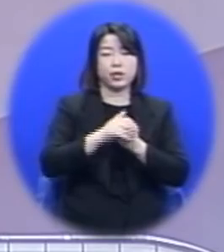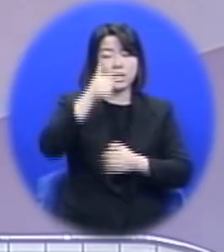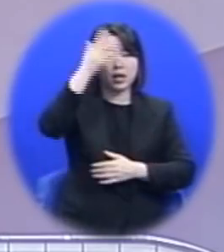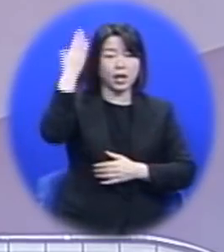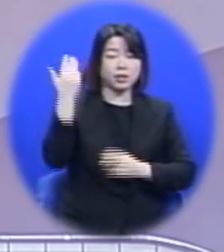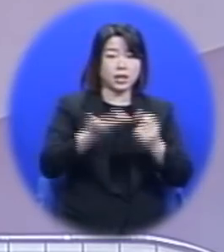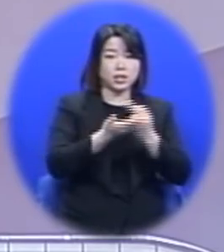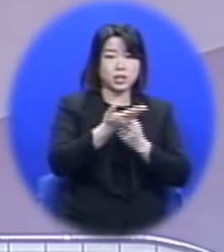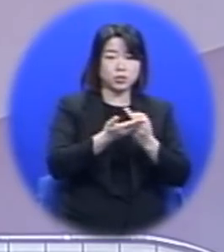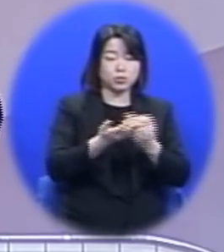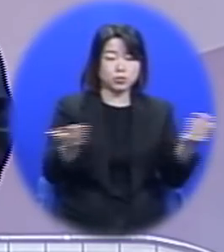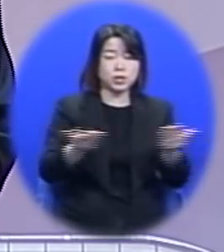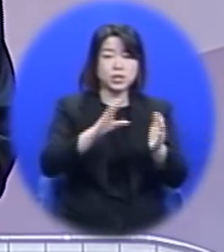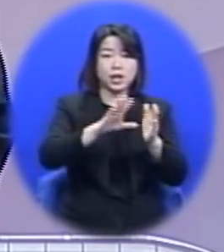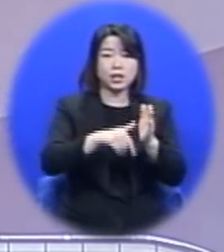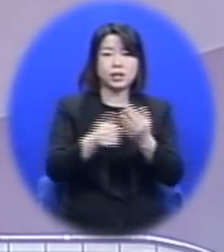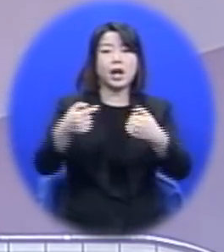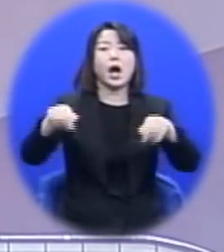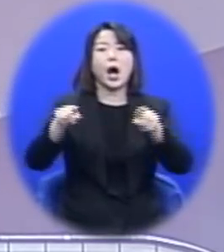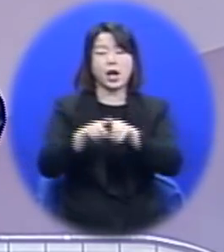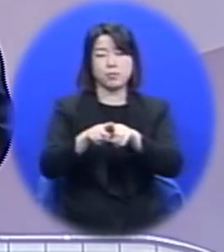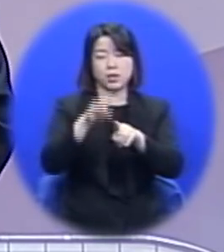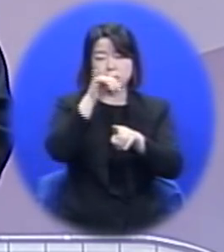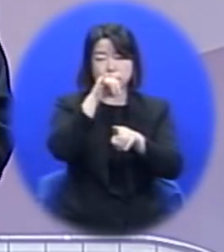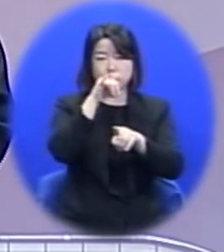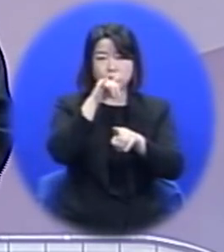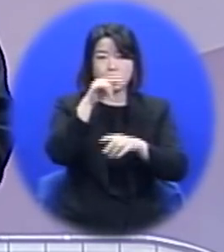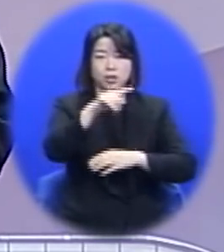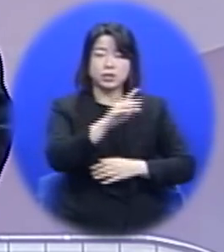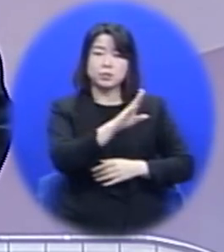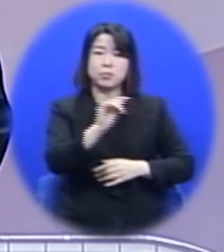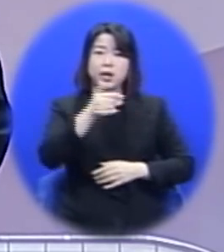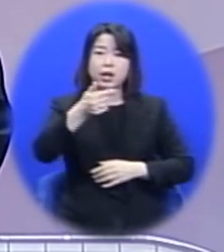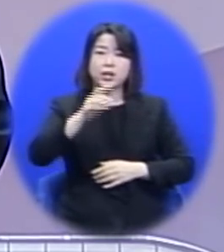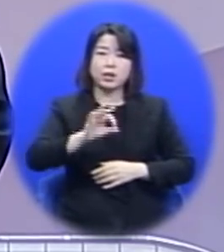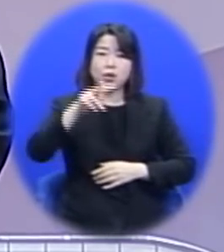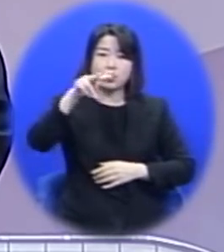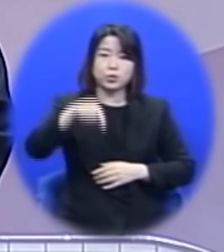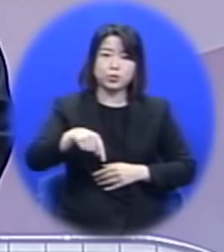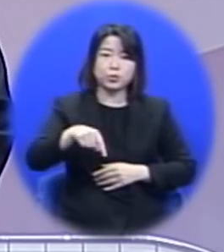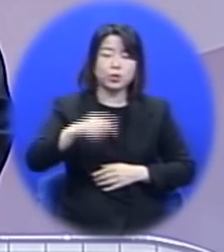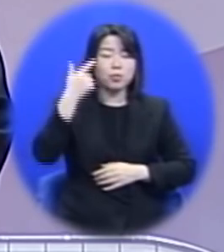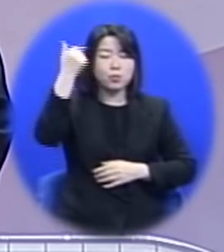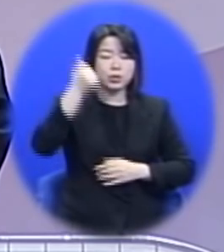사역했습니다. 근데 그 배형규 목사님과 부딪힌 기억이 많다는 거예요.